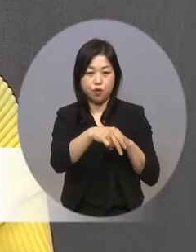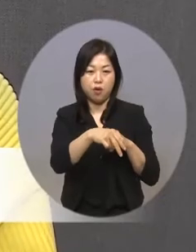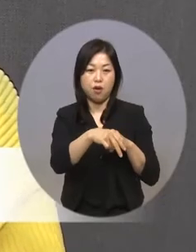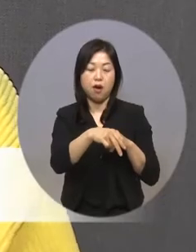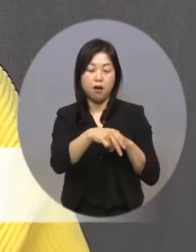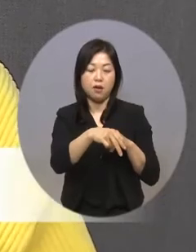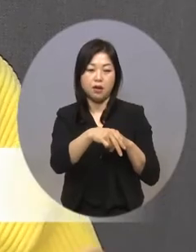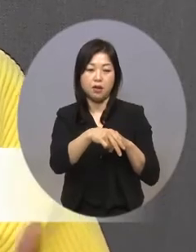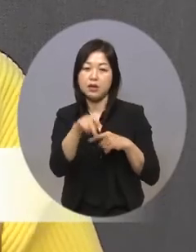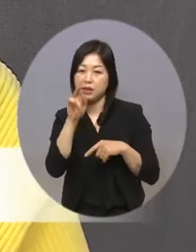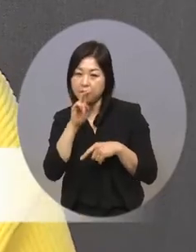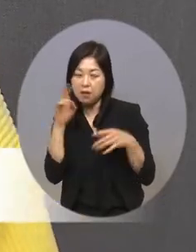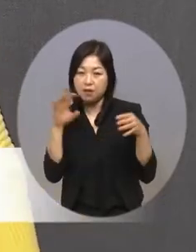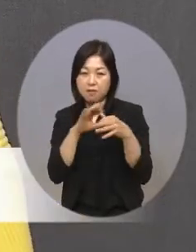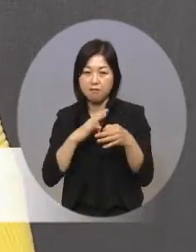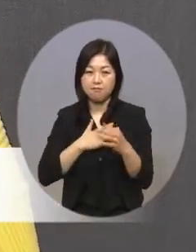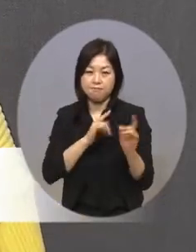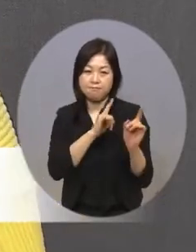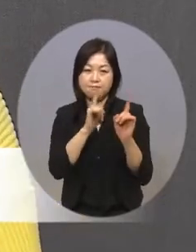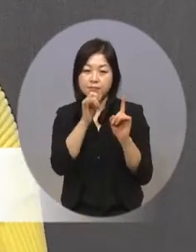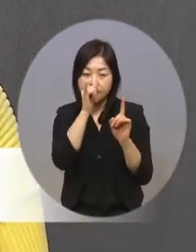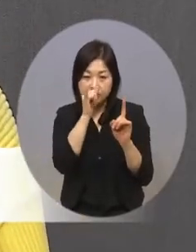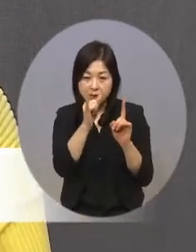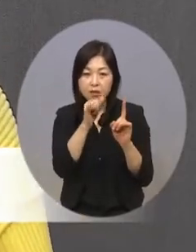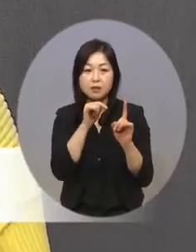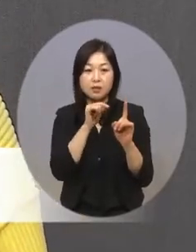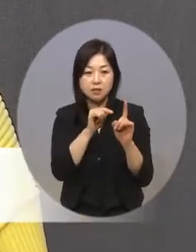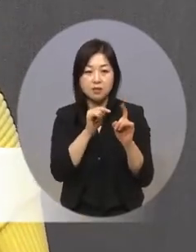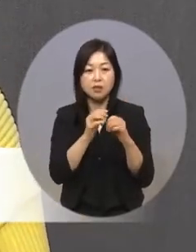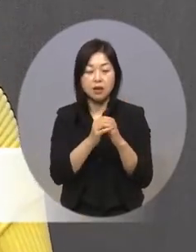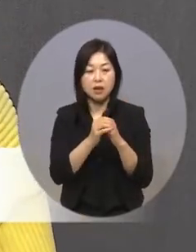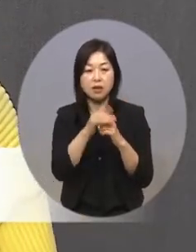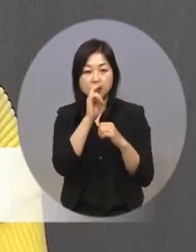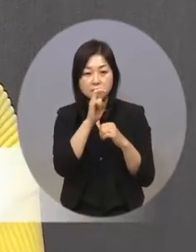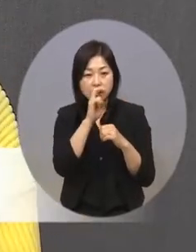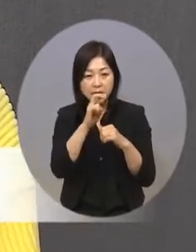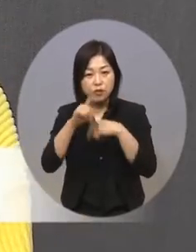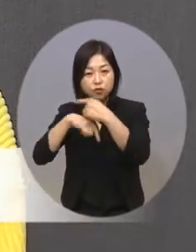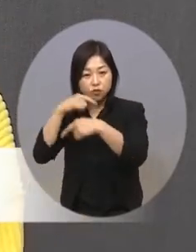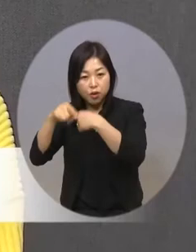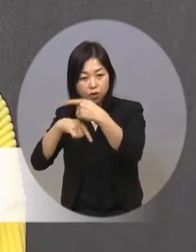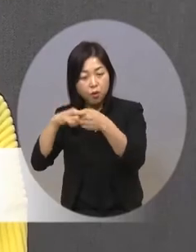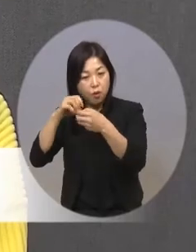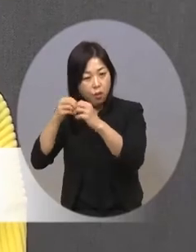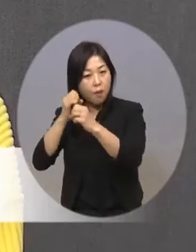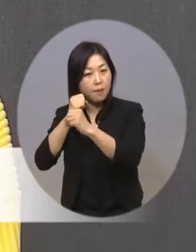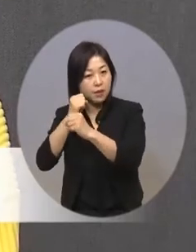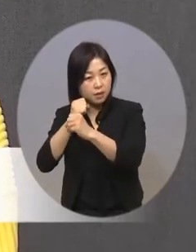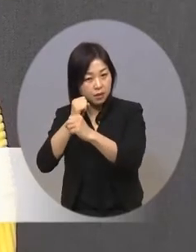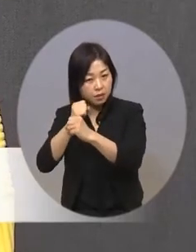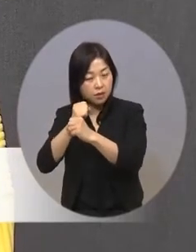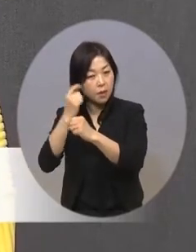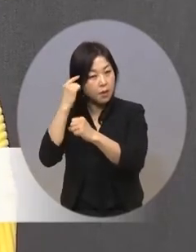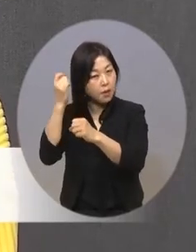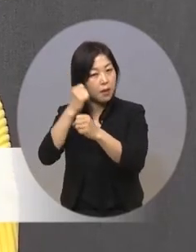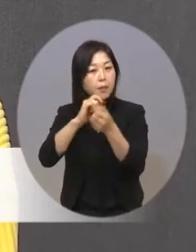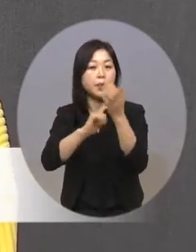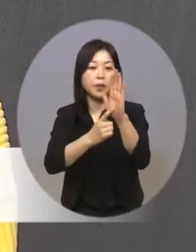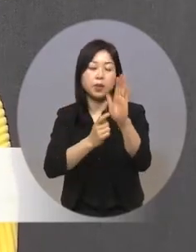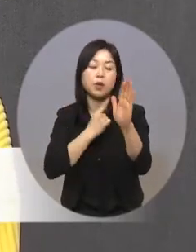클래식에는. 그런 음악을 제가 가사를 만들어서 수어로 찬작 표현을 하는 것이 지금